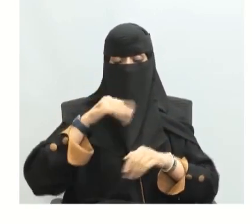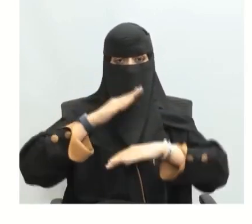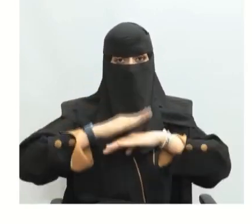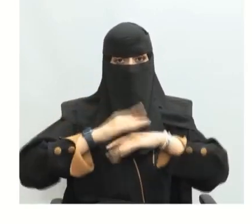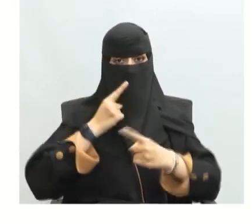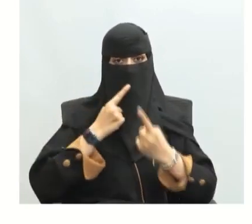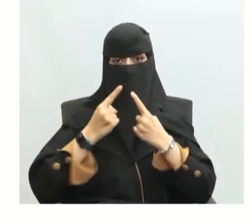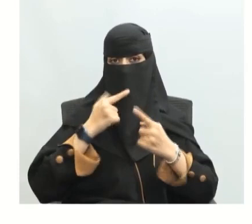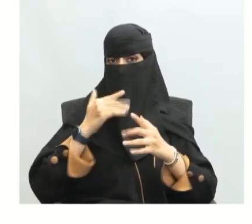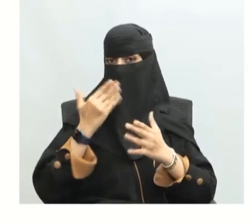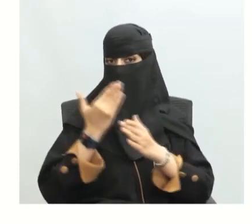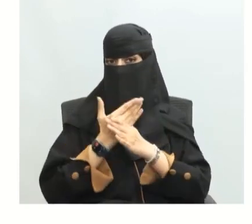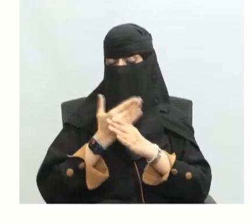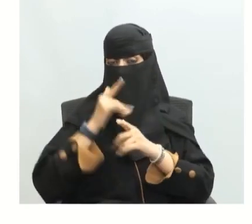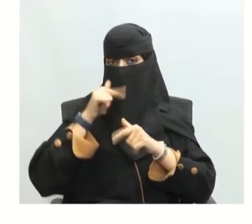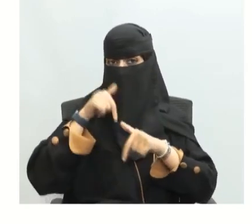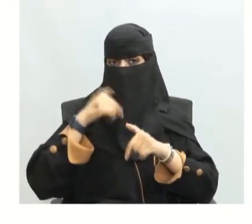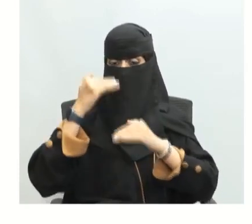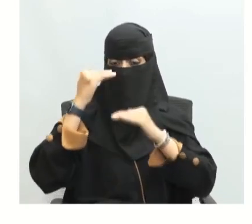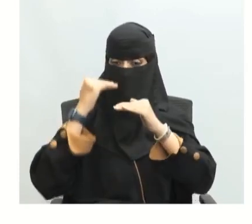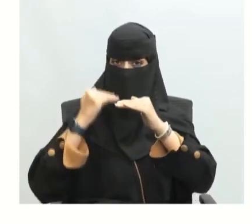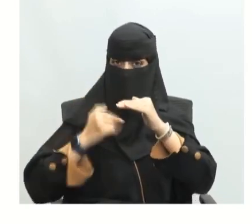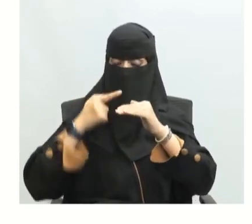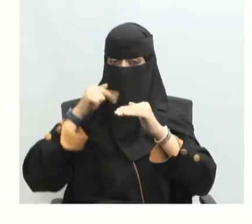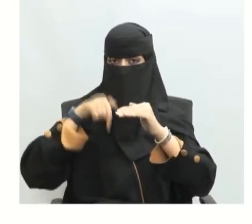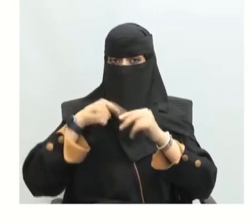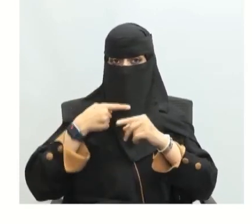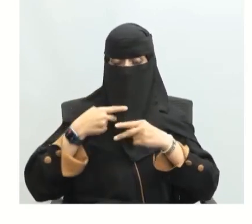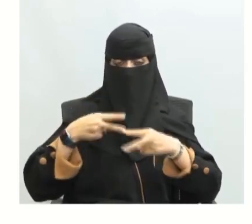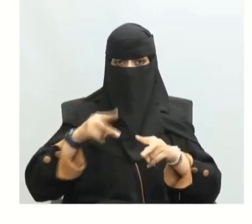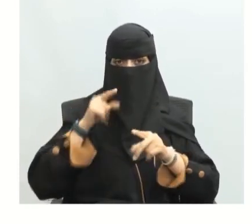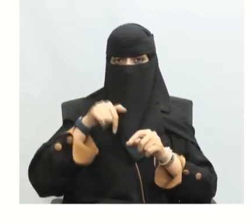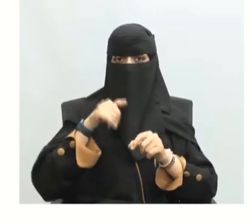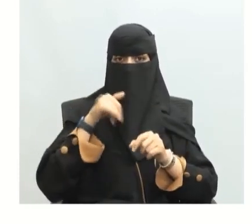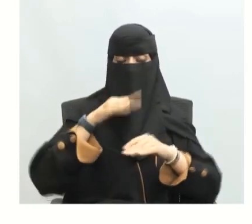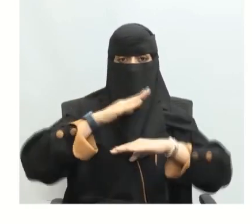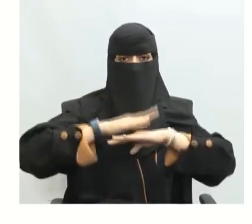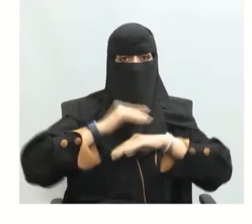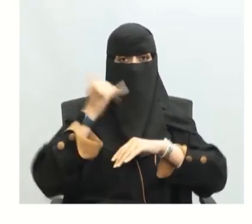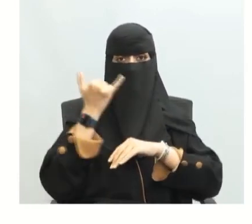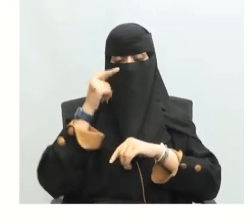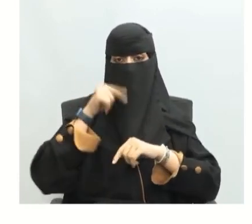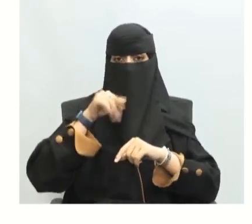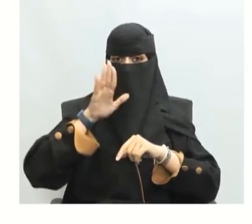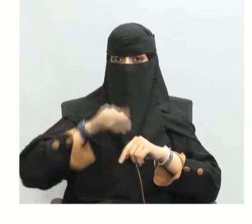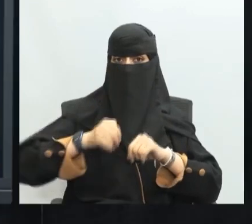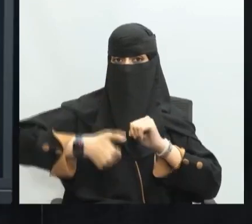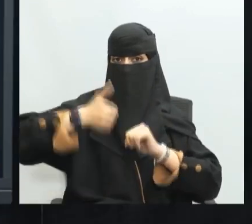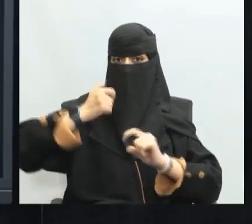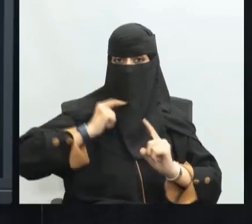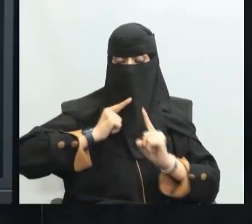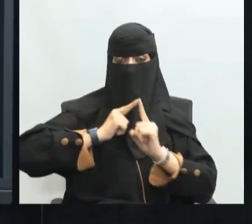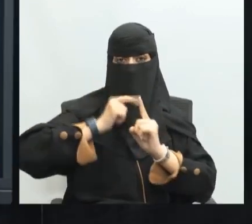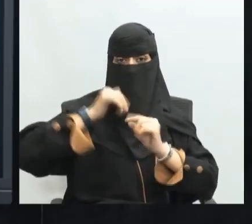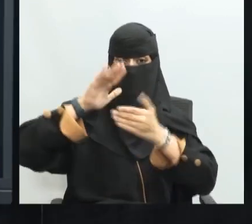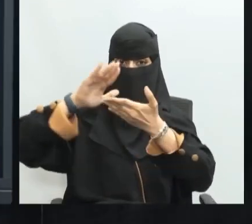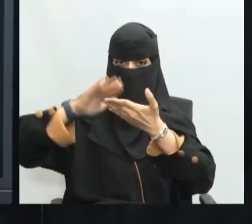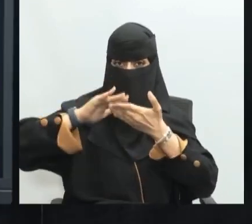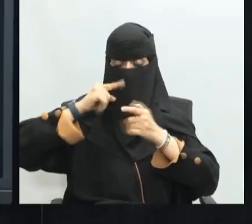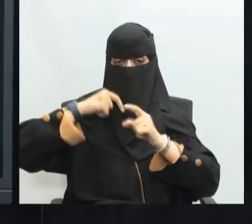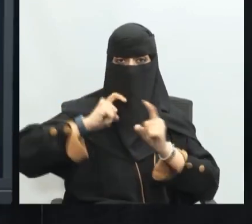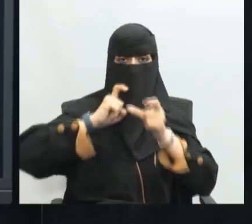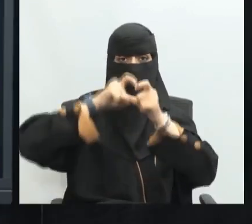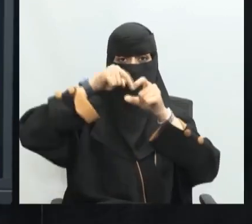لان التدرج احسنتم لان التدرج مبدا تربوي هام هو يحقق لدينا ويساعد الى الوصول